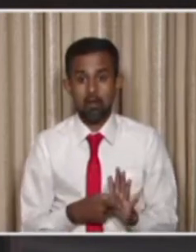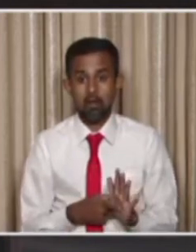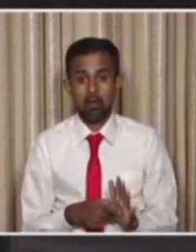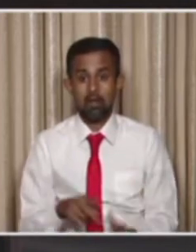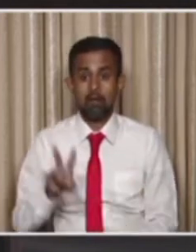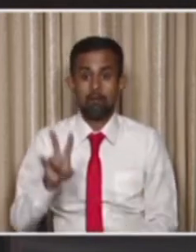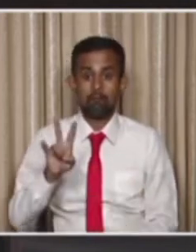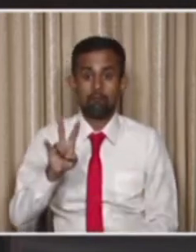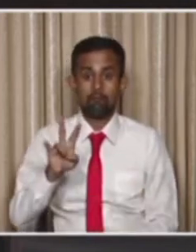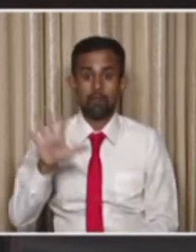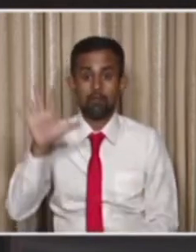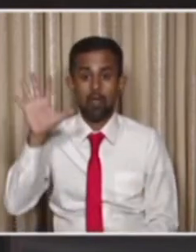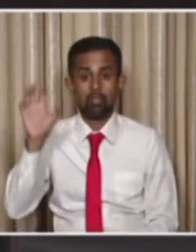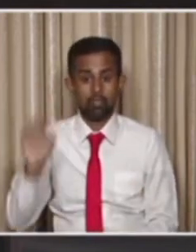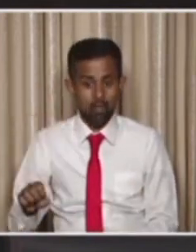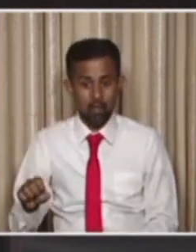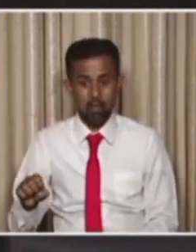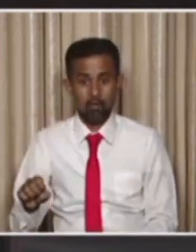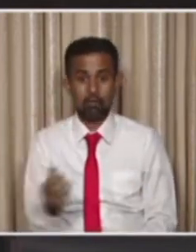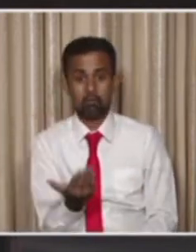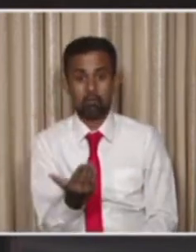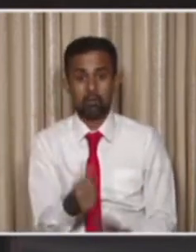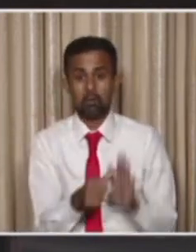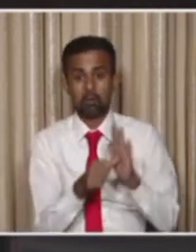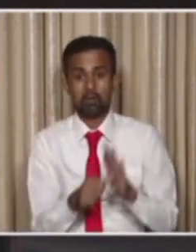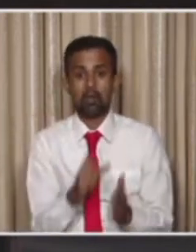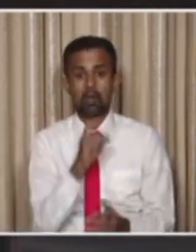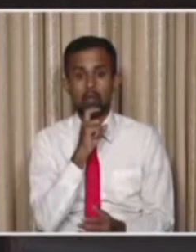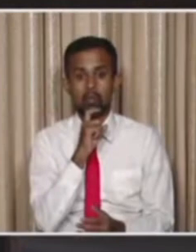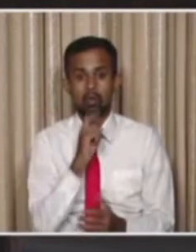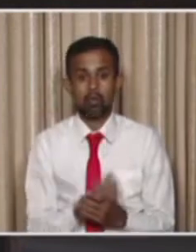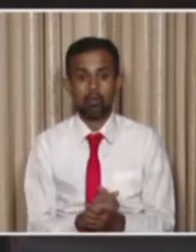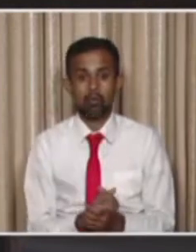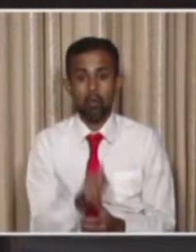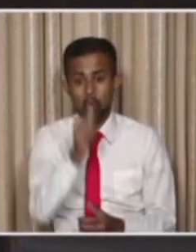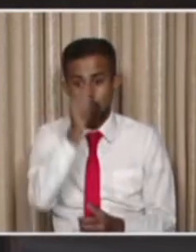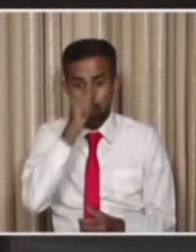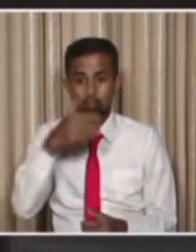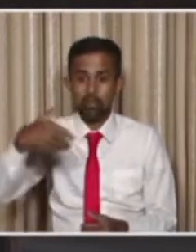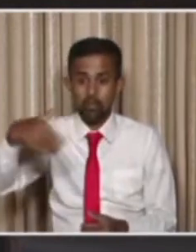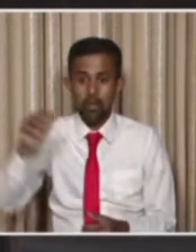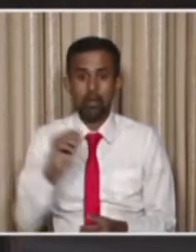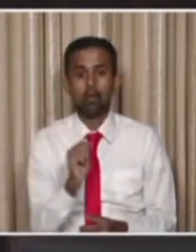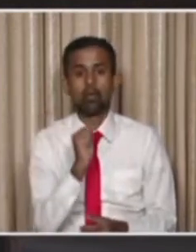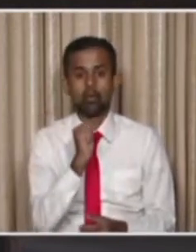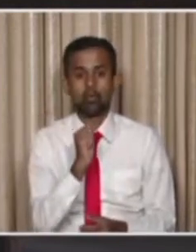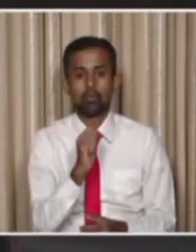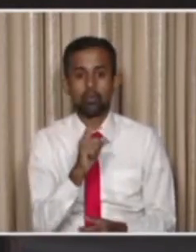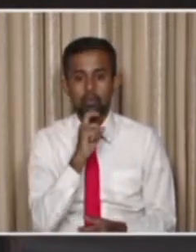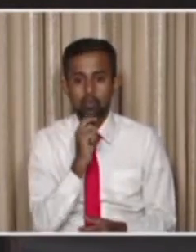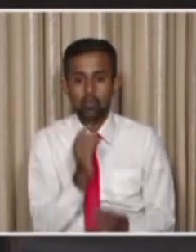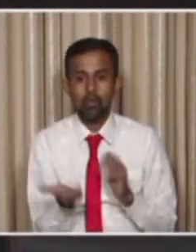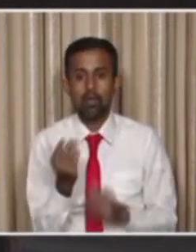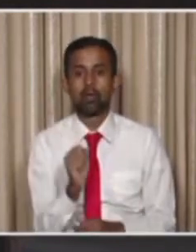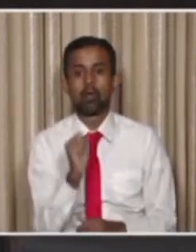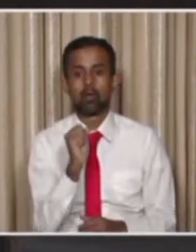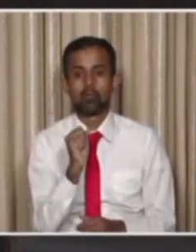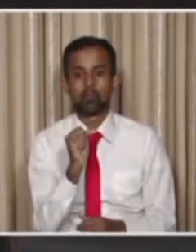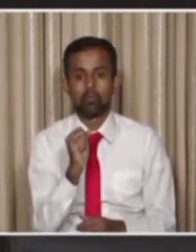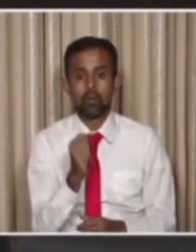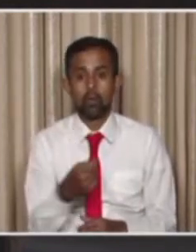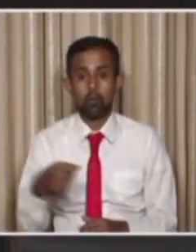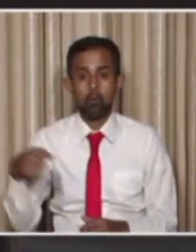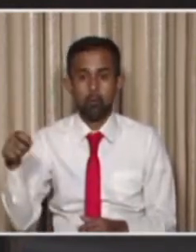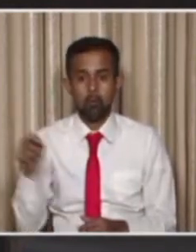ලක්ෂ 25000ක් ඉල්ලලා අපහස නඩුවක්. මේ හොරු යන්නේ කොහොමද කතානායකතුමා උසාවියට?